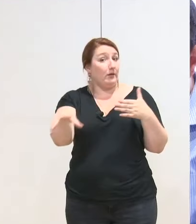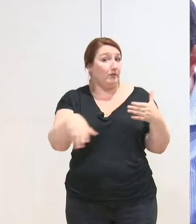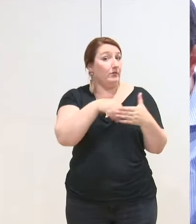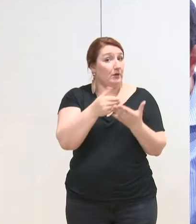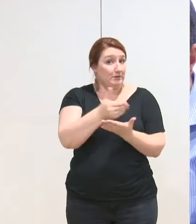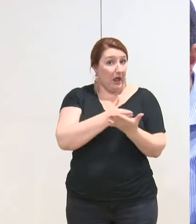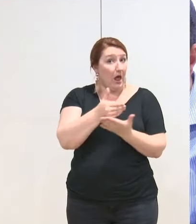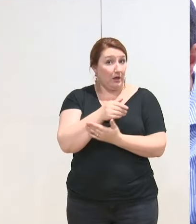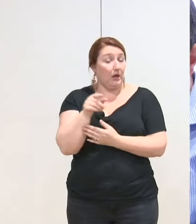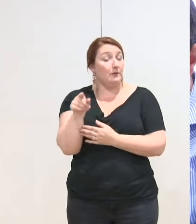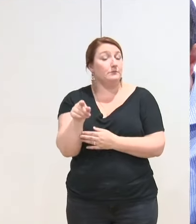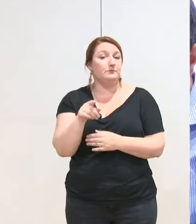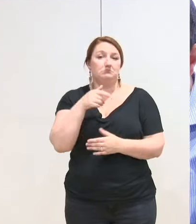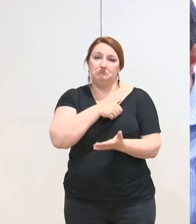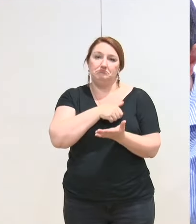licencié